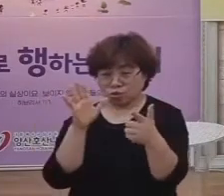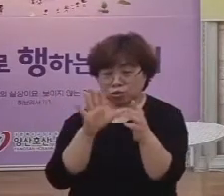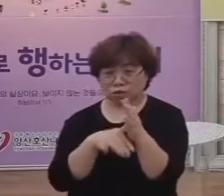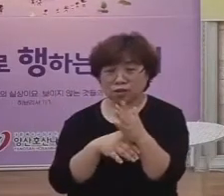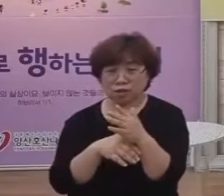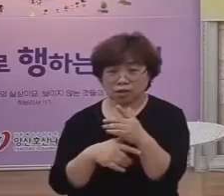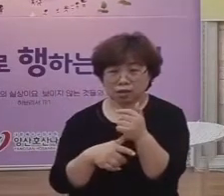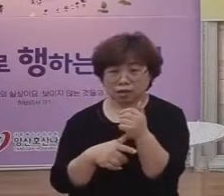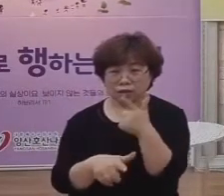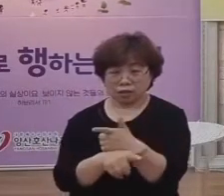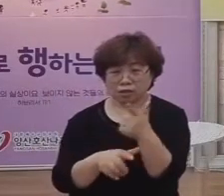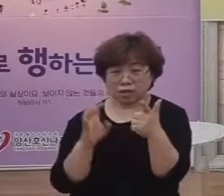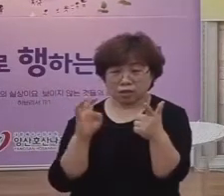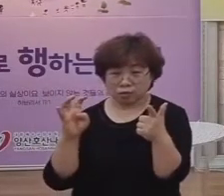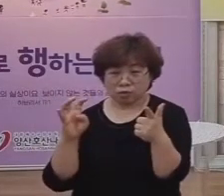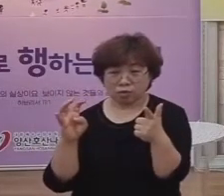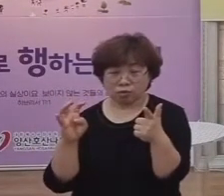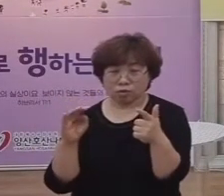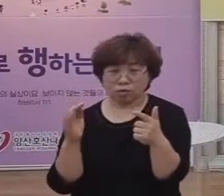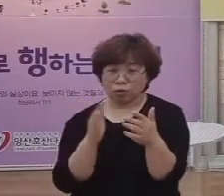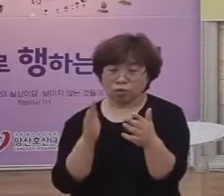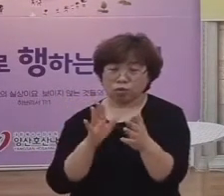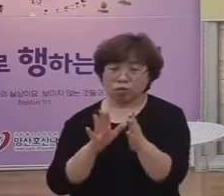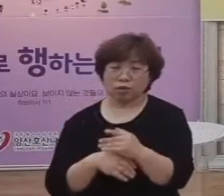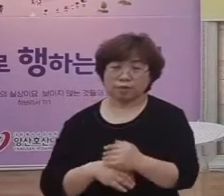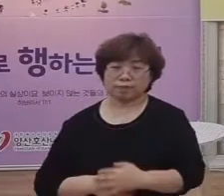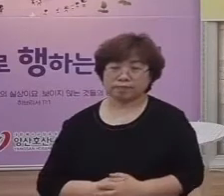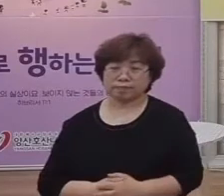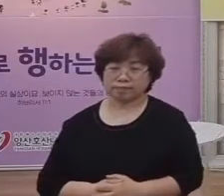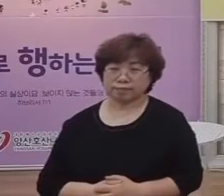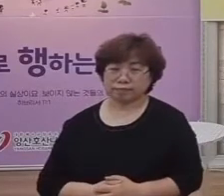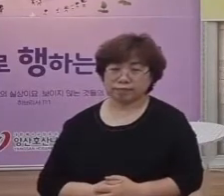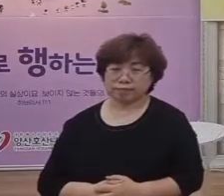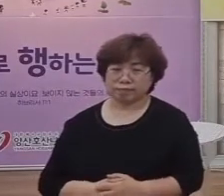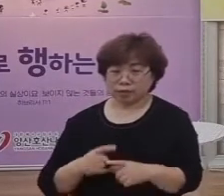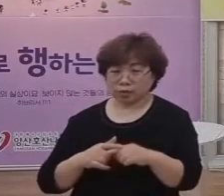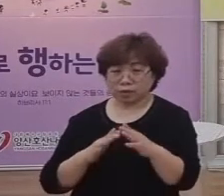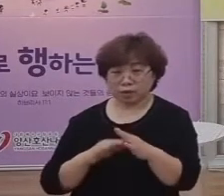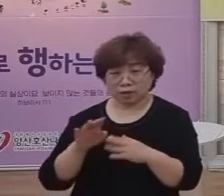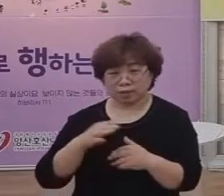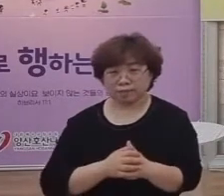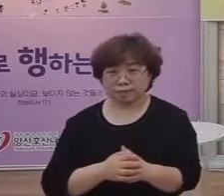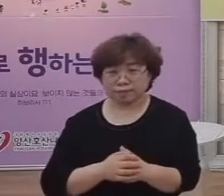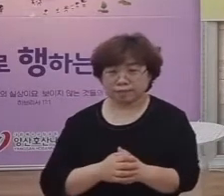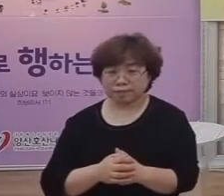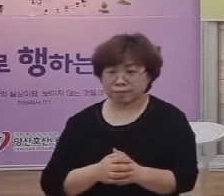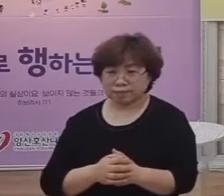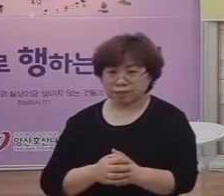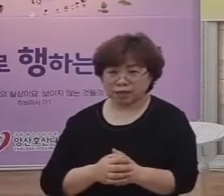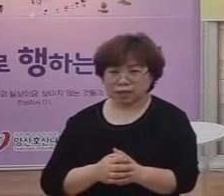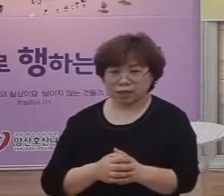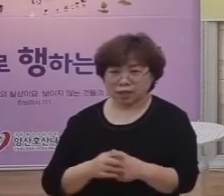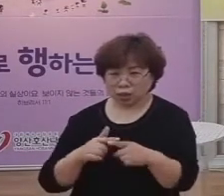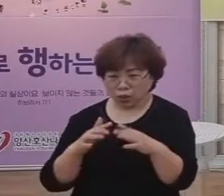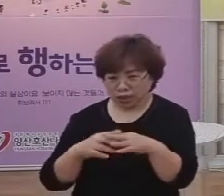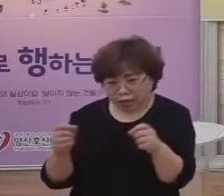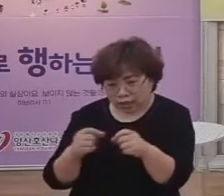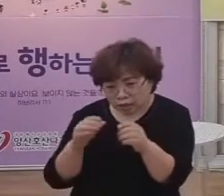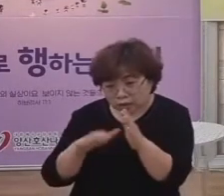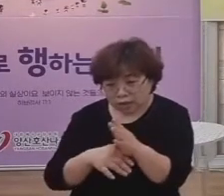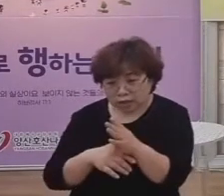그때 나가는데 예전에 제가 이 근처에 살 때는 우리 안에 가도 저는 오래 남아있었을 때가 많이